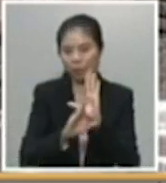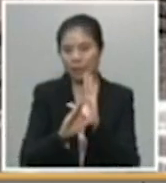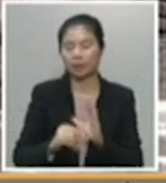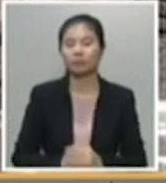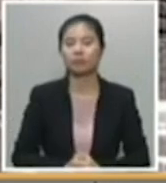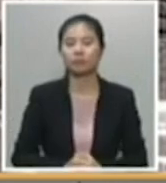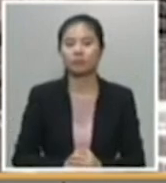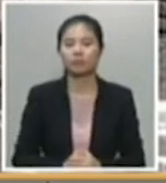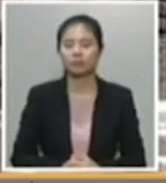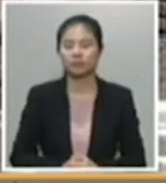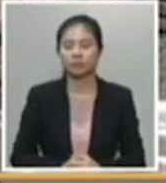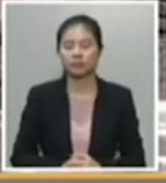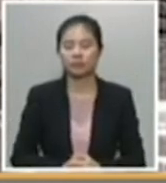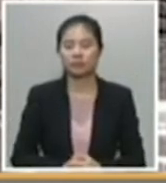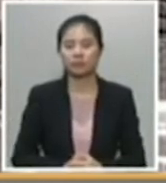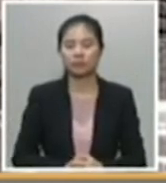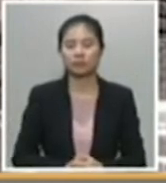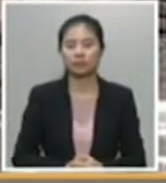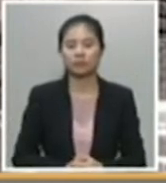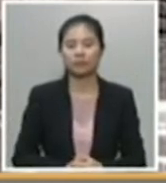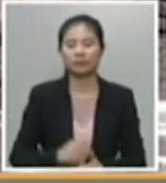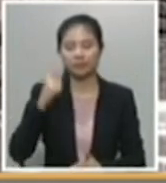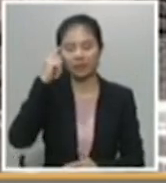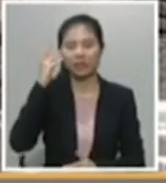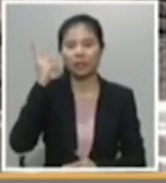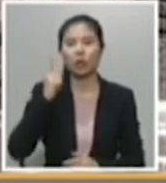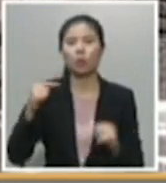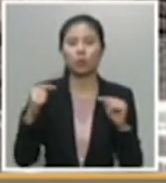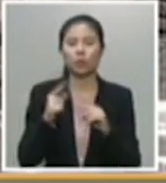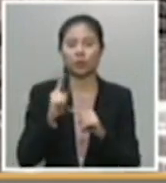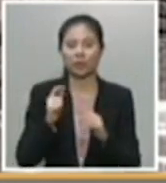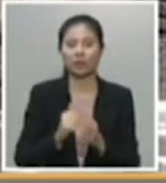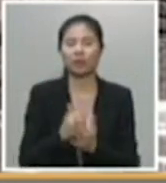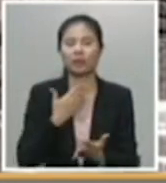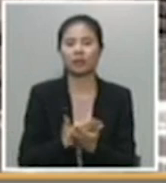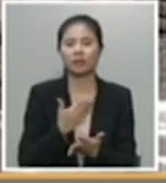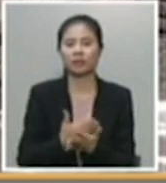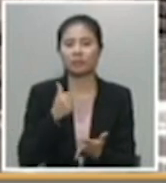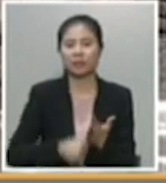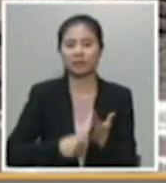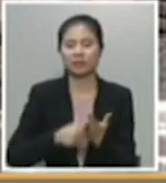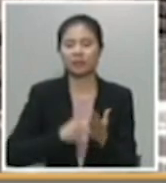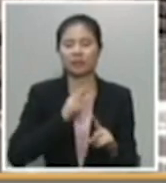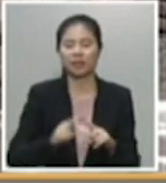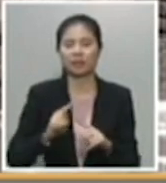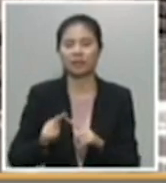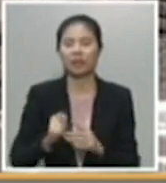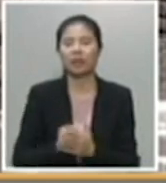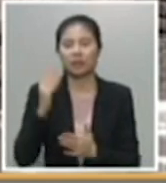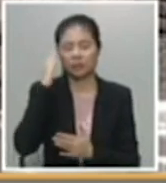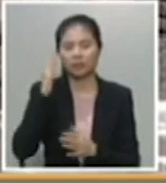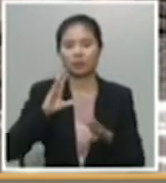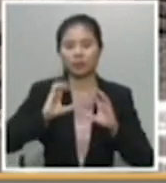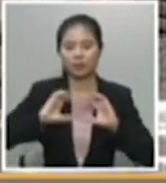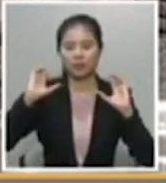นอกเหนือจากนั้นประเด็นที่น่ากังวลนะครับก็คือมันยังมีภาษีอีกหลายชนิดที่ผมทราบครับว่ารัฐบ